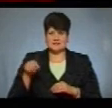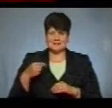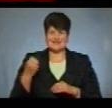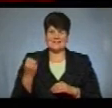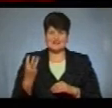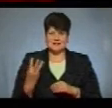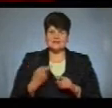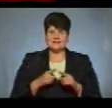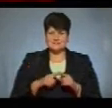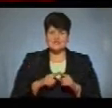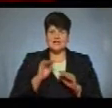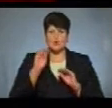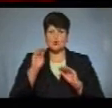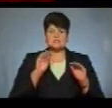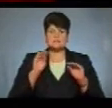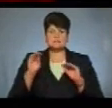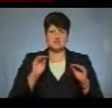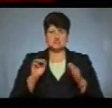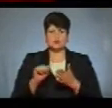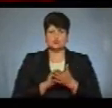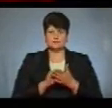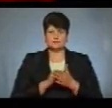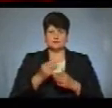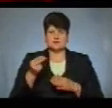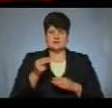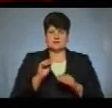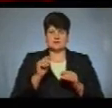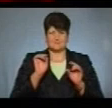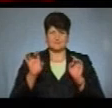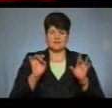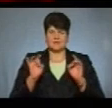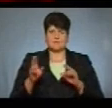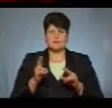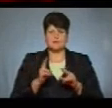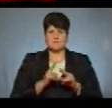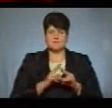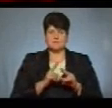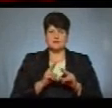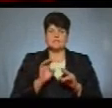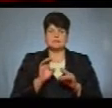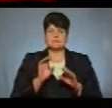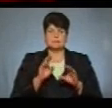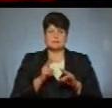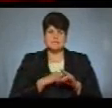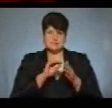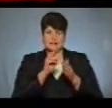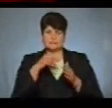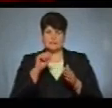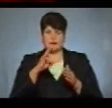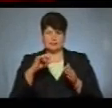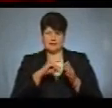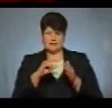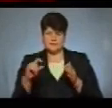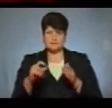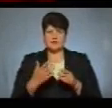це розміщення друкованої агітаційної продукції без передбачених законом вихідних даних. І одна по 212.14 –